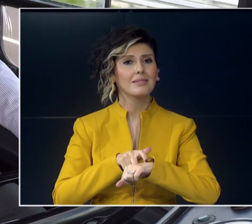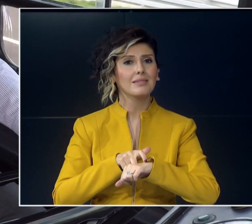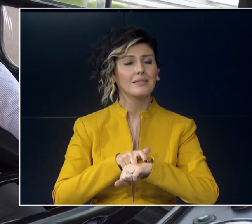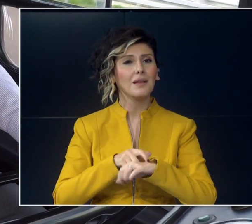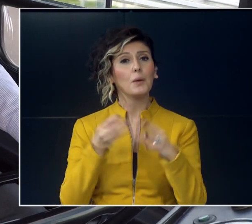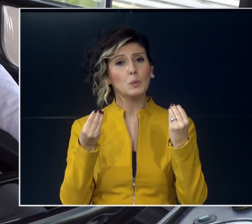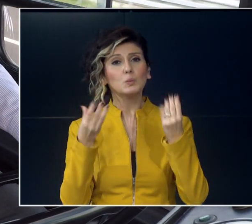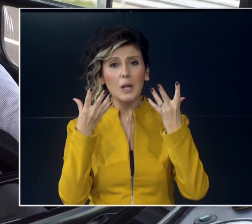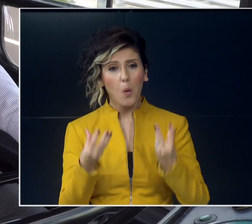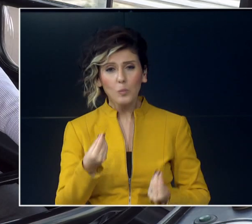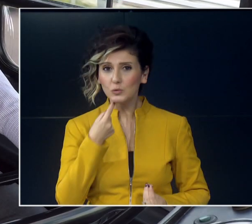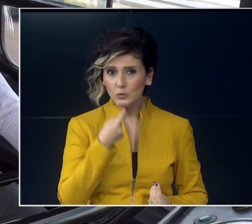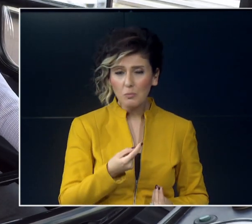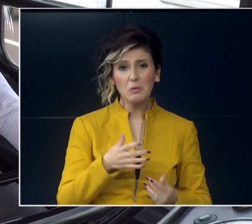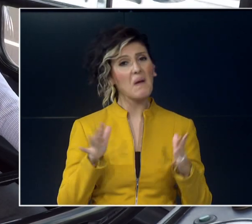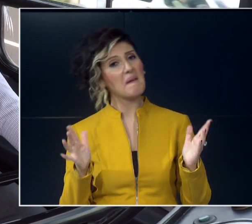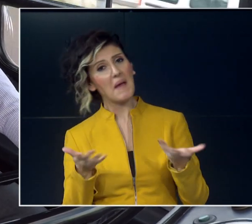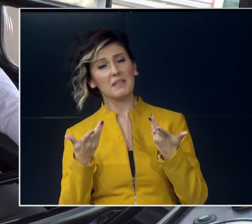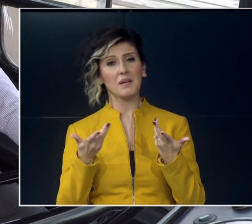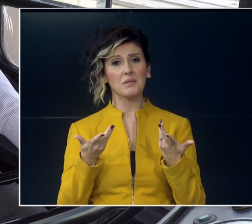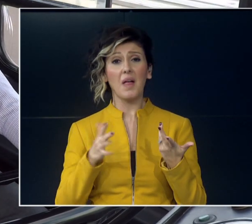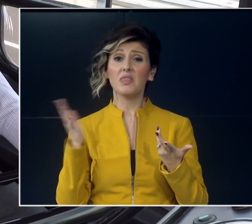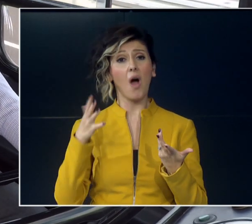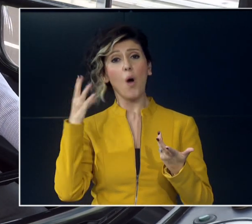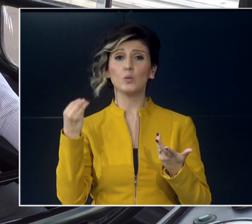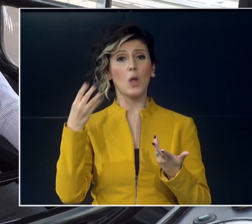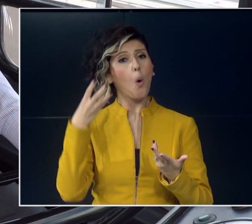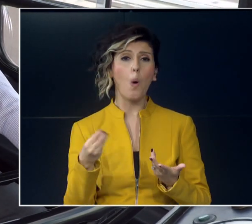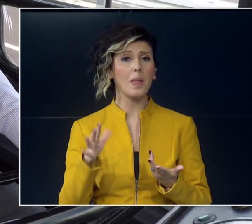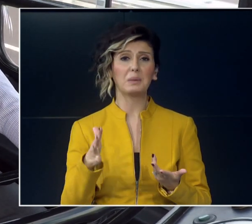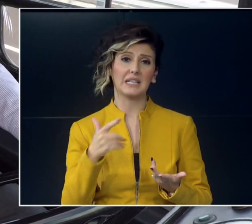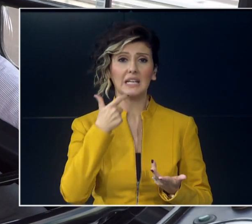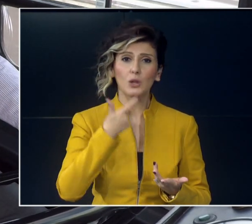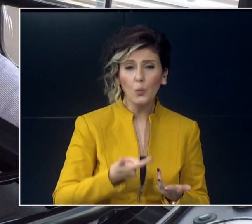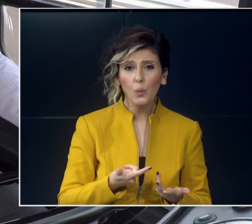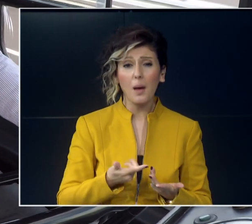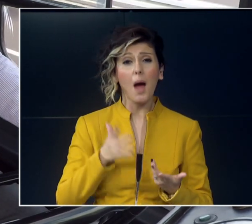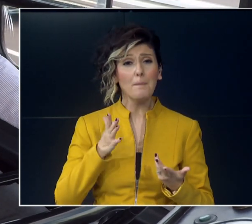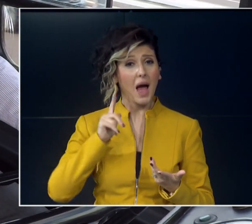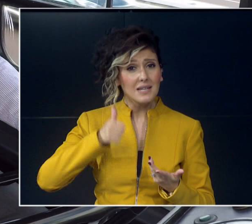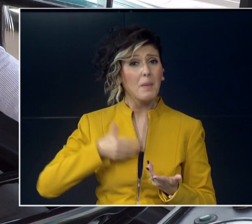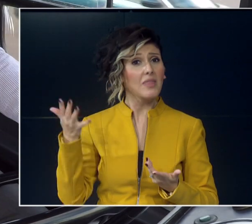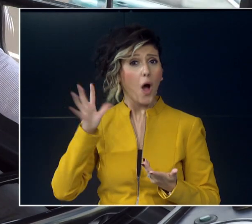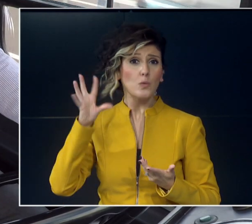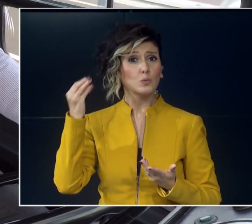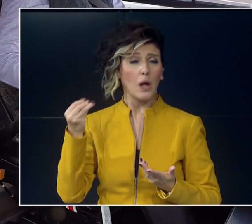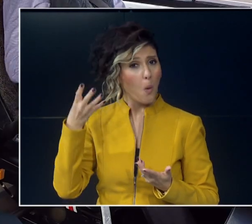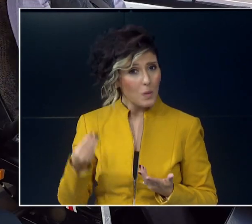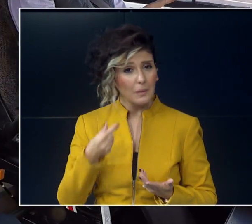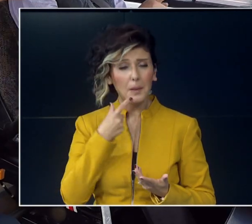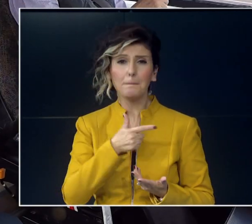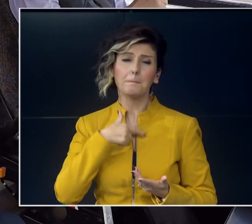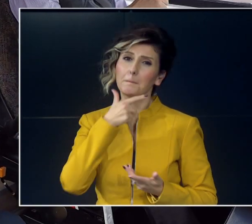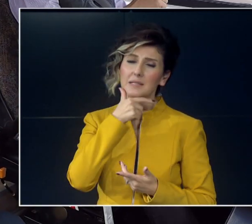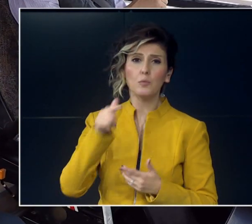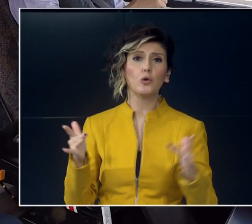ya güzel olmuş diyorlar ya da daha güzel olabilirdi diyorlar. Ama her zaman daha güzel olabilir. Yani ben tabii mesela bu